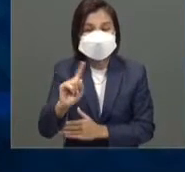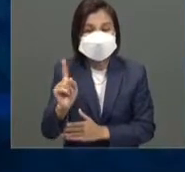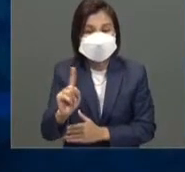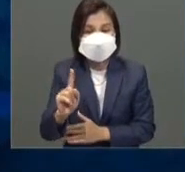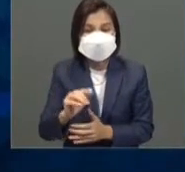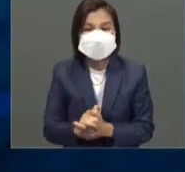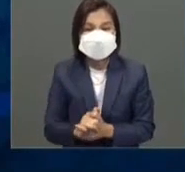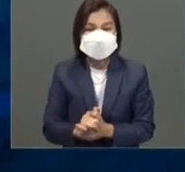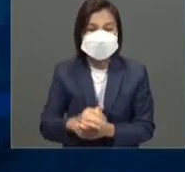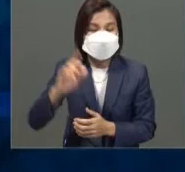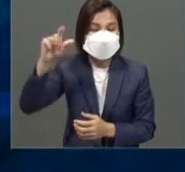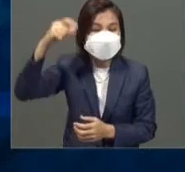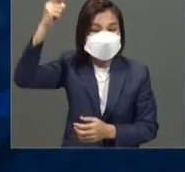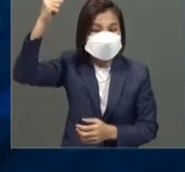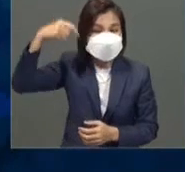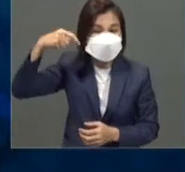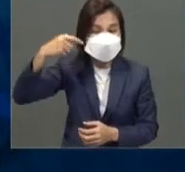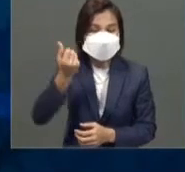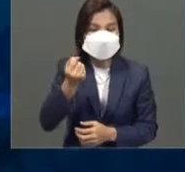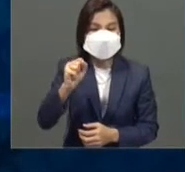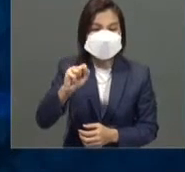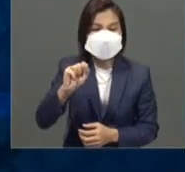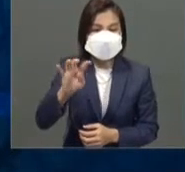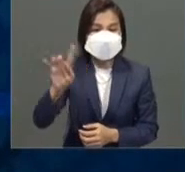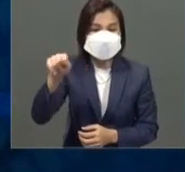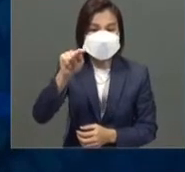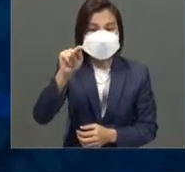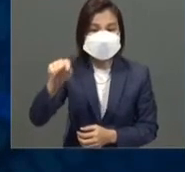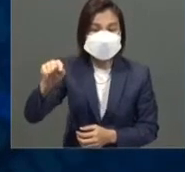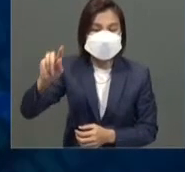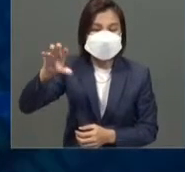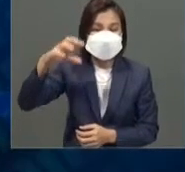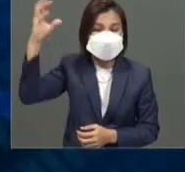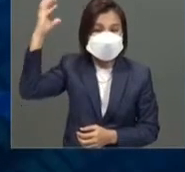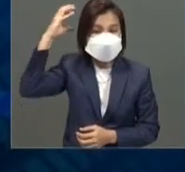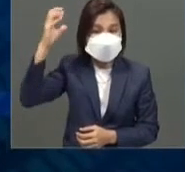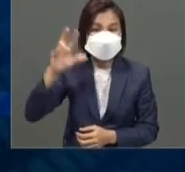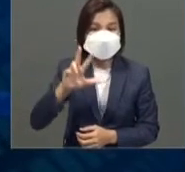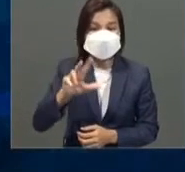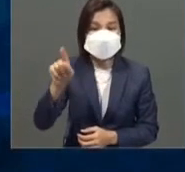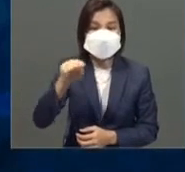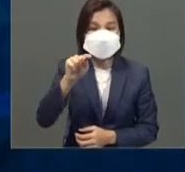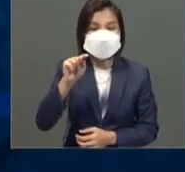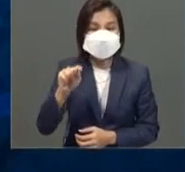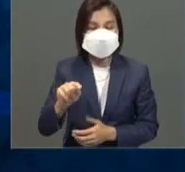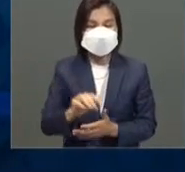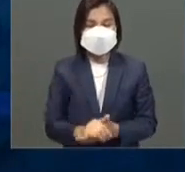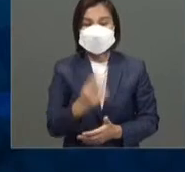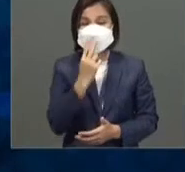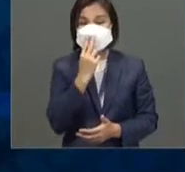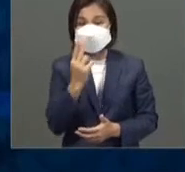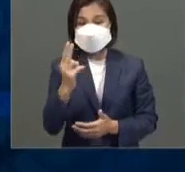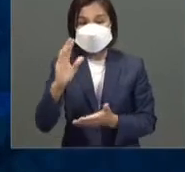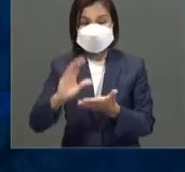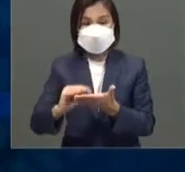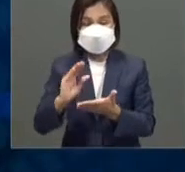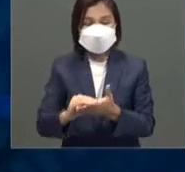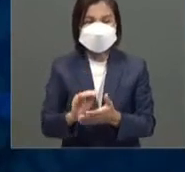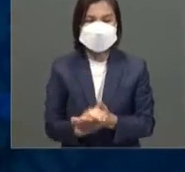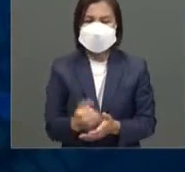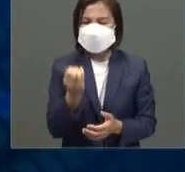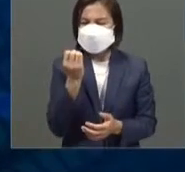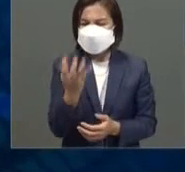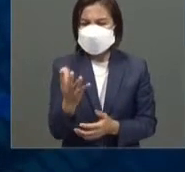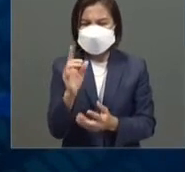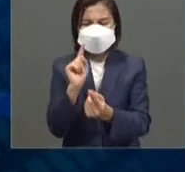าติของทางเมียนมาด้วย 14% แล้วก็ลาวอีก 3% ตรงนี้นะครับก็เอามาดูว่ามีจังหวัดไหนที่เยอะมาก